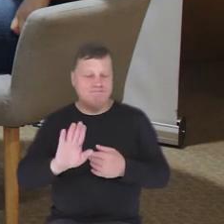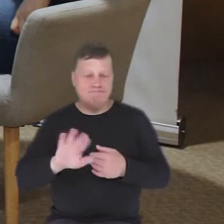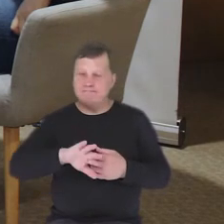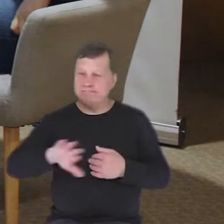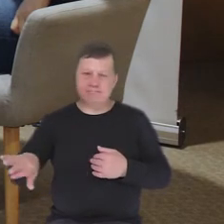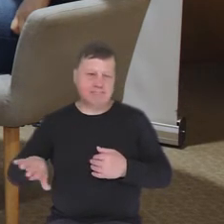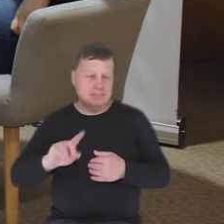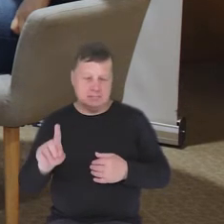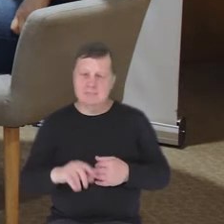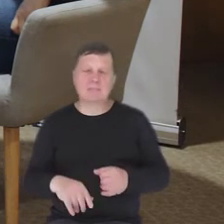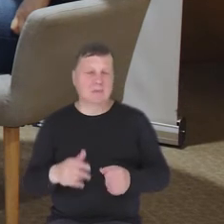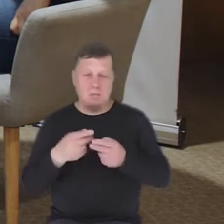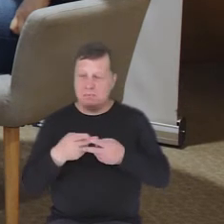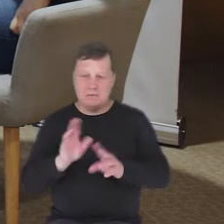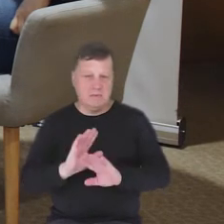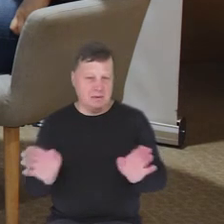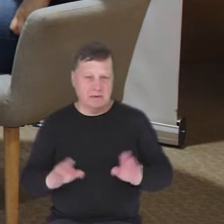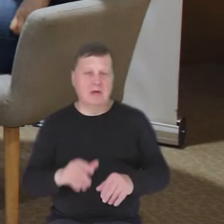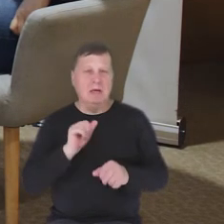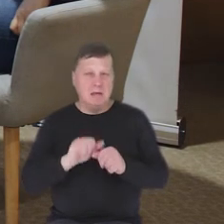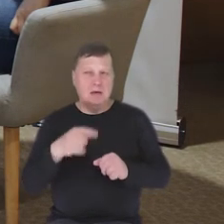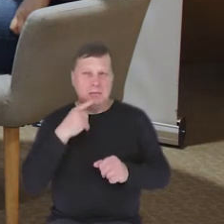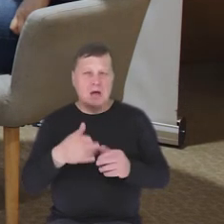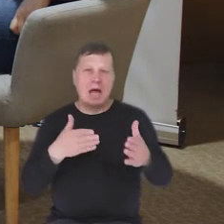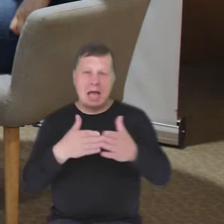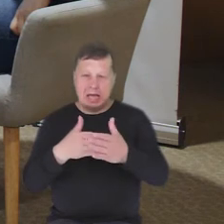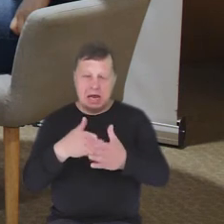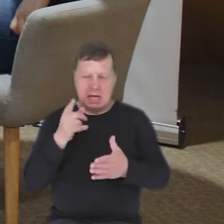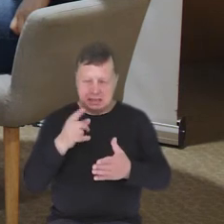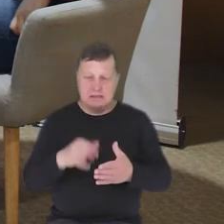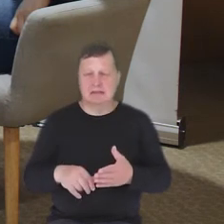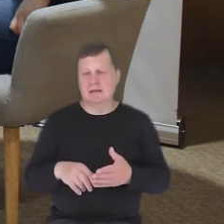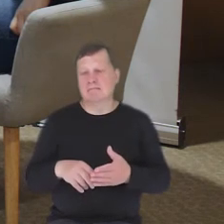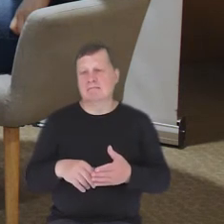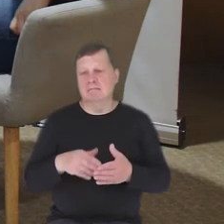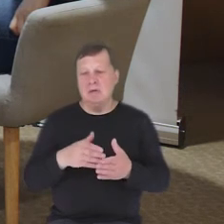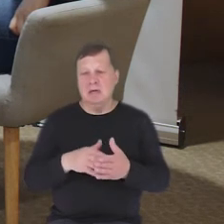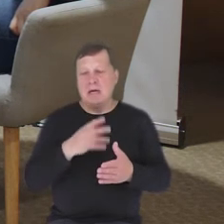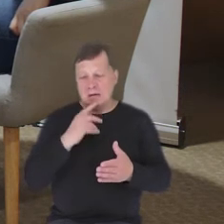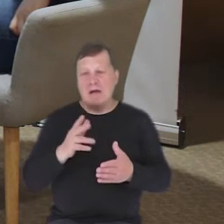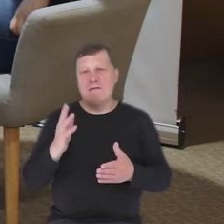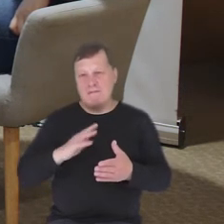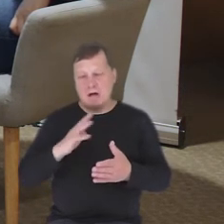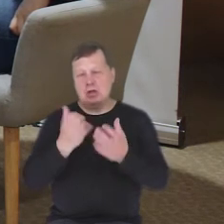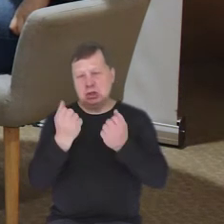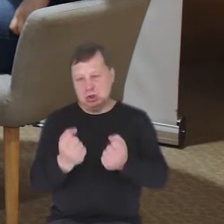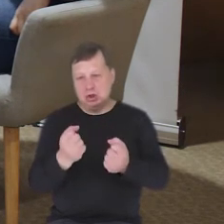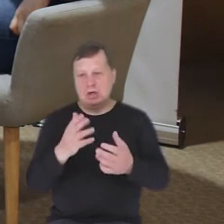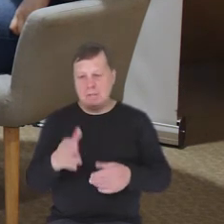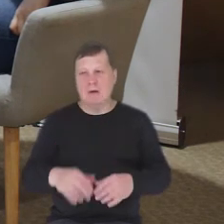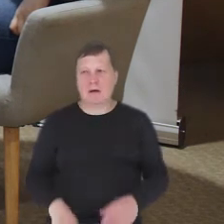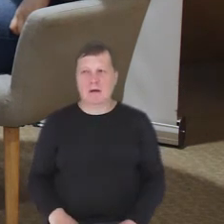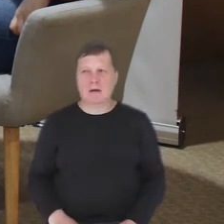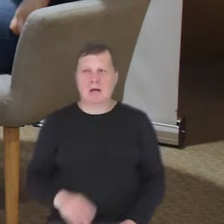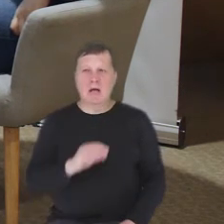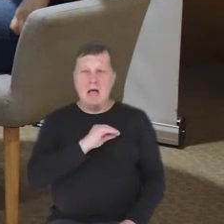jakaś taka granica etyczna, którą można warto byłoby zachować i myślę, że ta granica jest zachowywana,